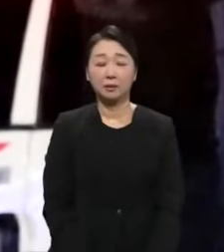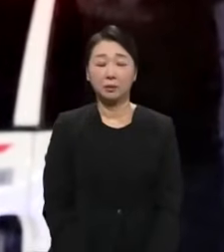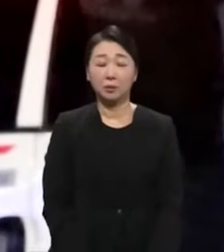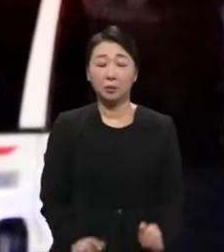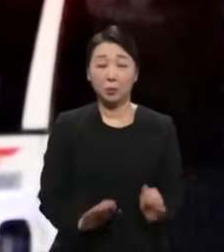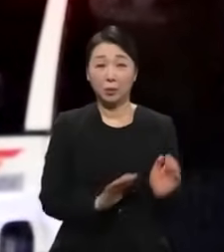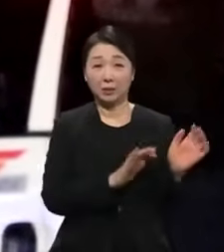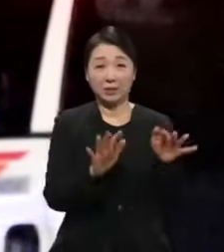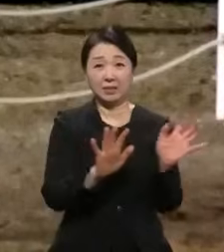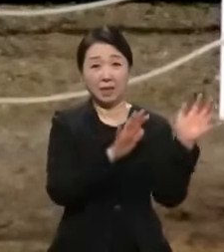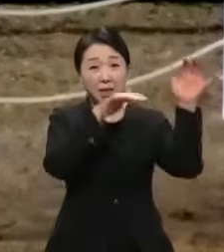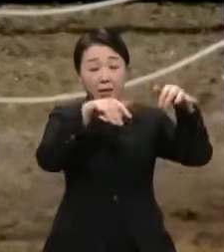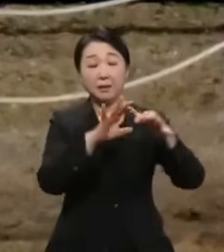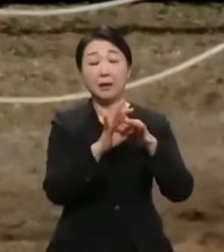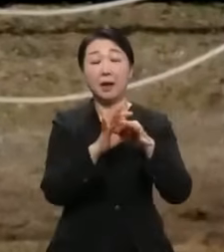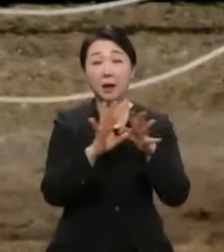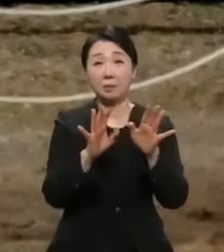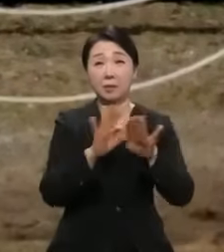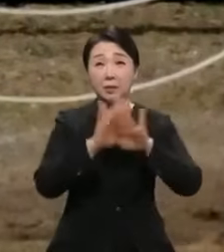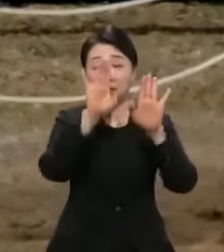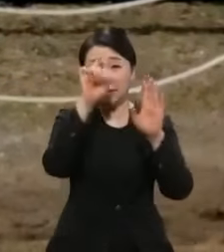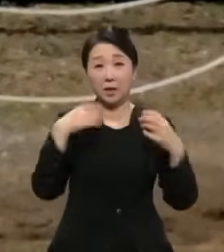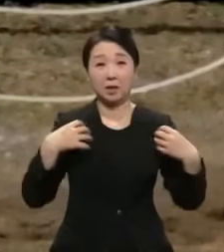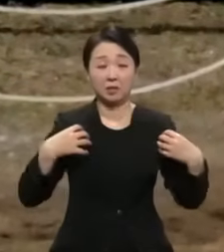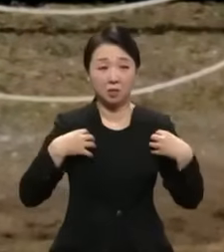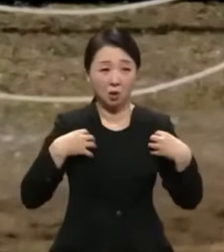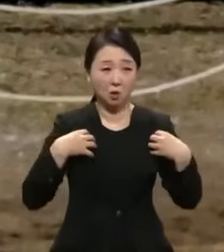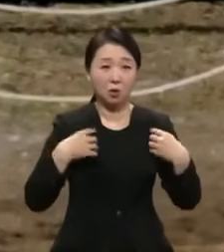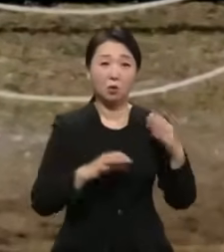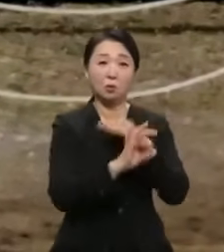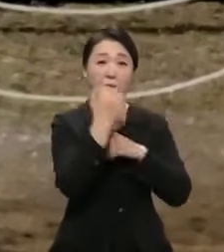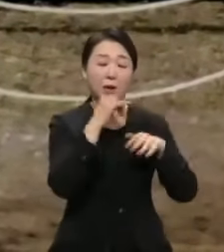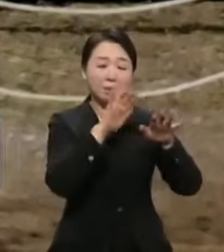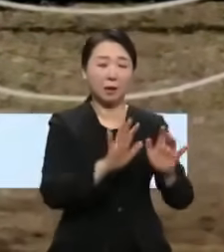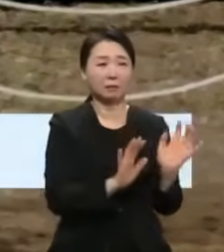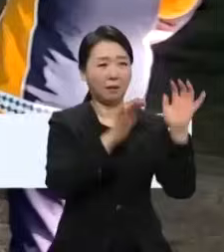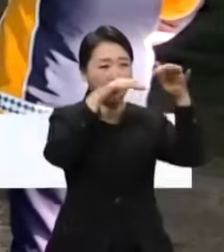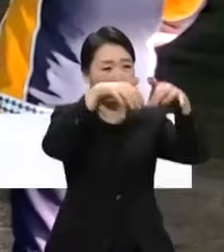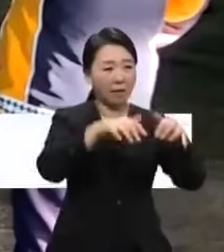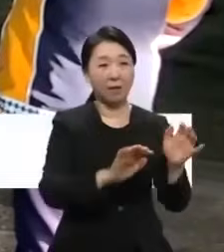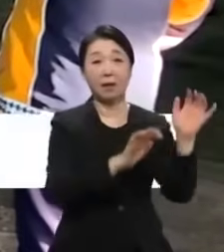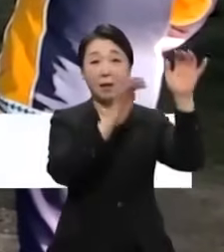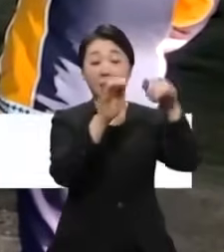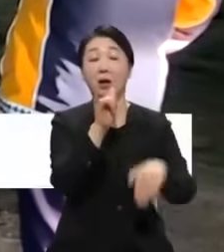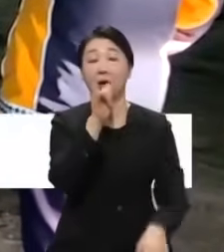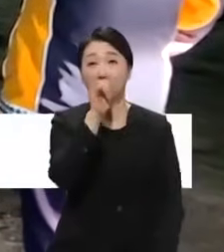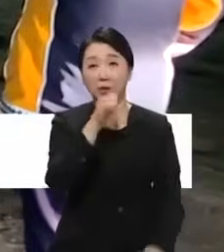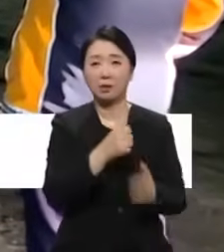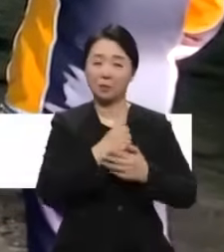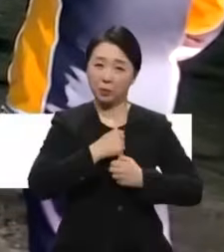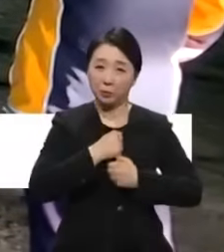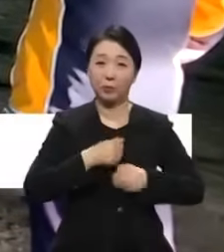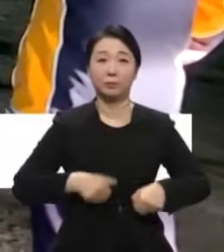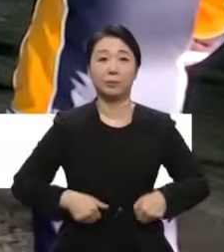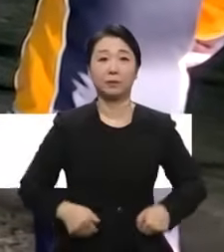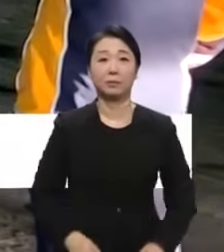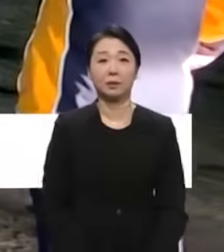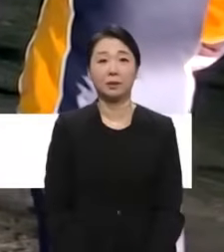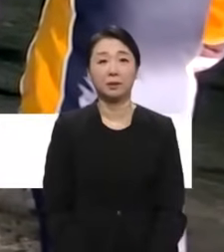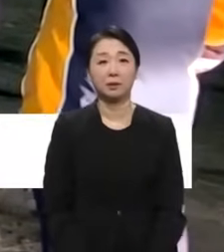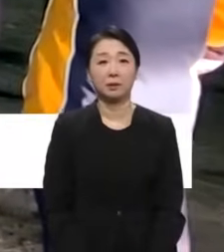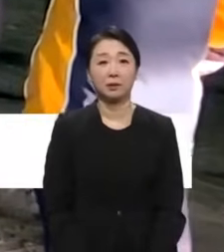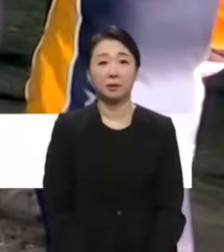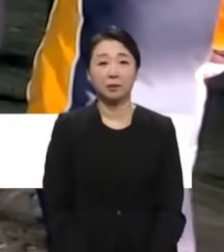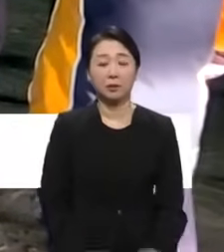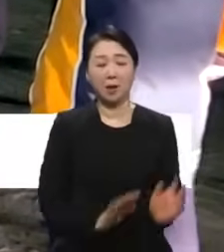별개로 기상청은 내일 오전까지 동해안에는 너울에 의한 높은 물결이 나타날 수 있다면서 주의를 당부했는데요. 특히